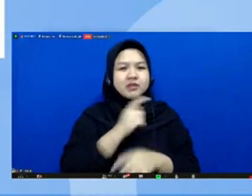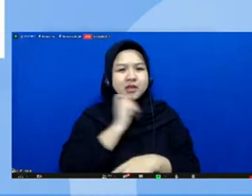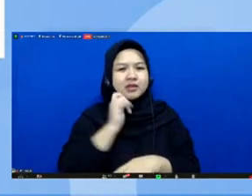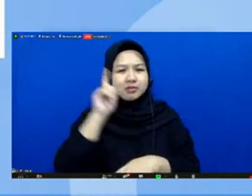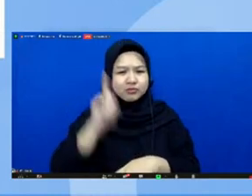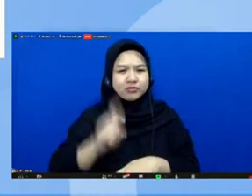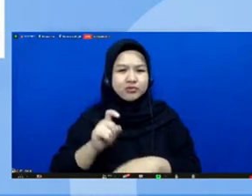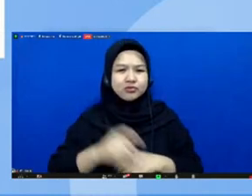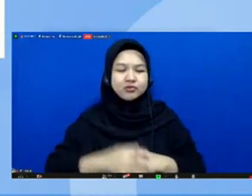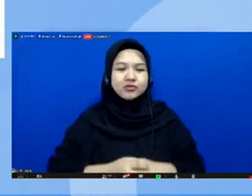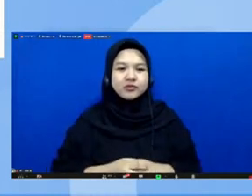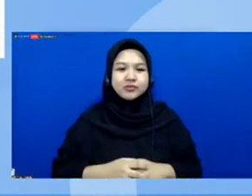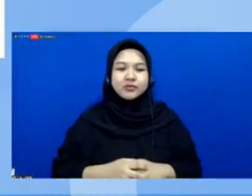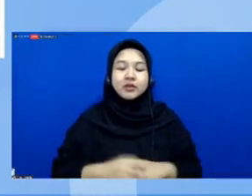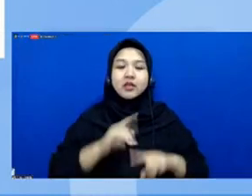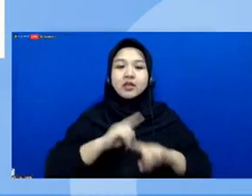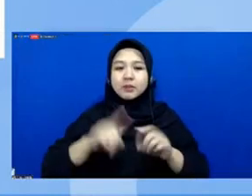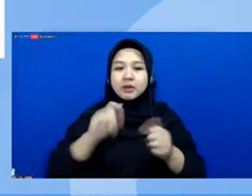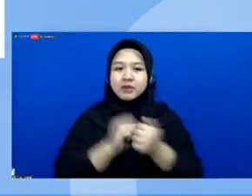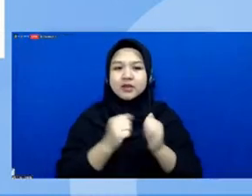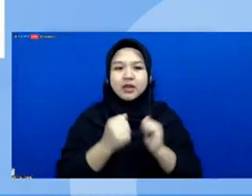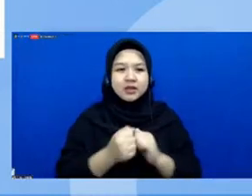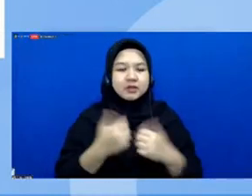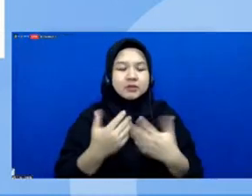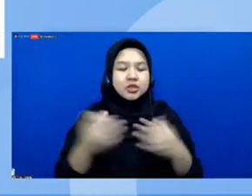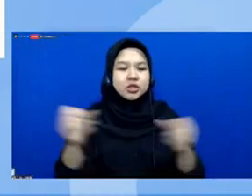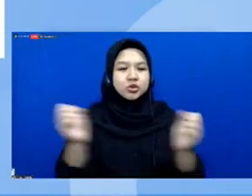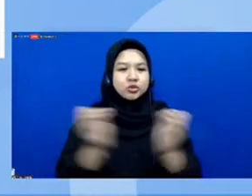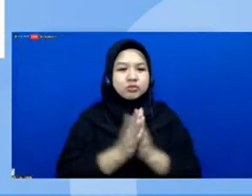dibutuhkan. Namun persoalannya adalah jumlah atau